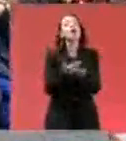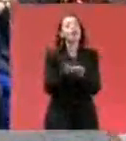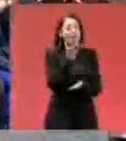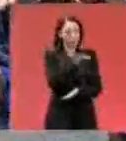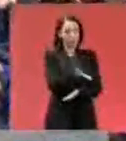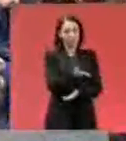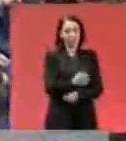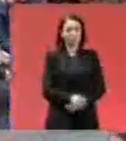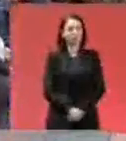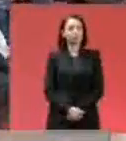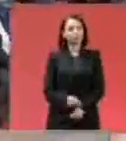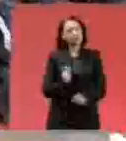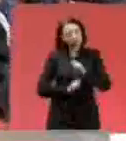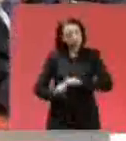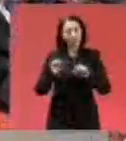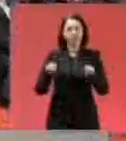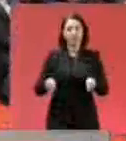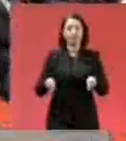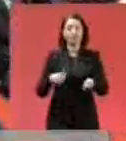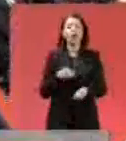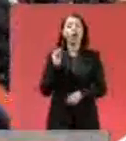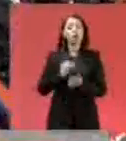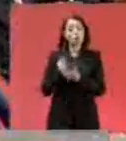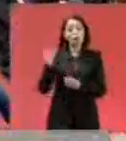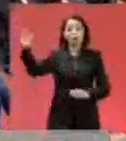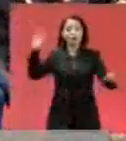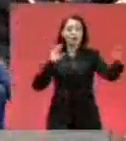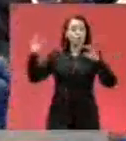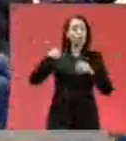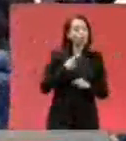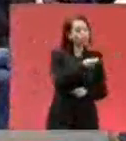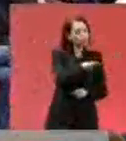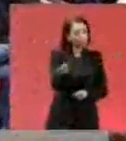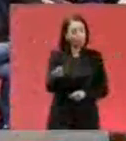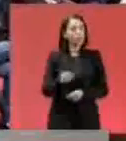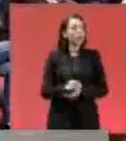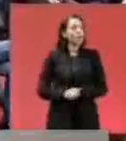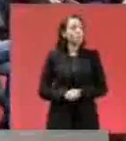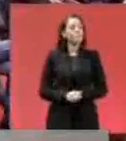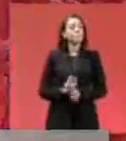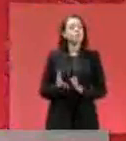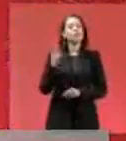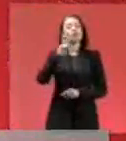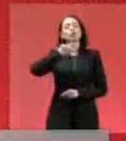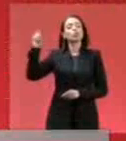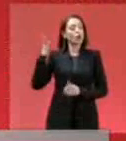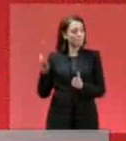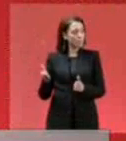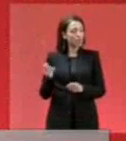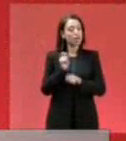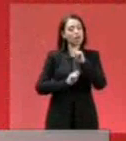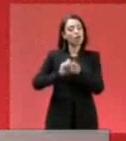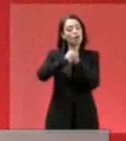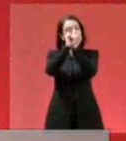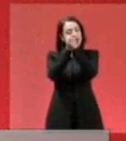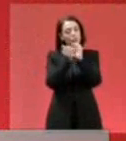γίνεται πράξη. Ενώ επίσης χρηματοδοτούμε από το ΠΟΔΟΕ με 20 εκατομμύρια έργα